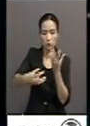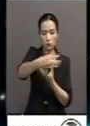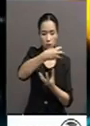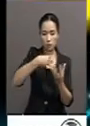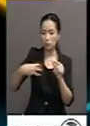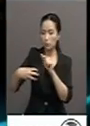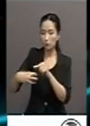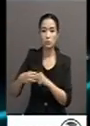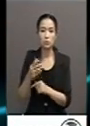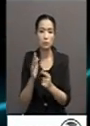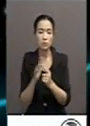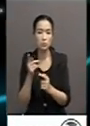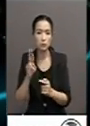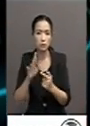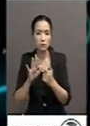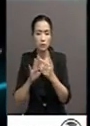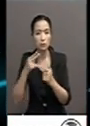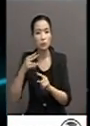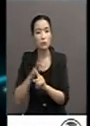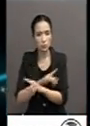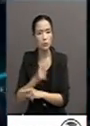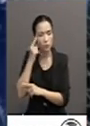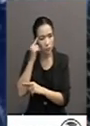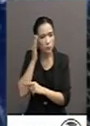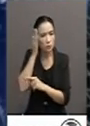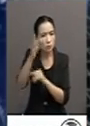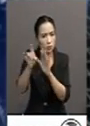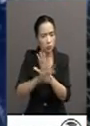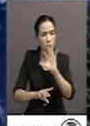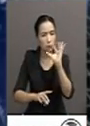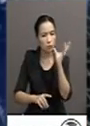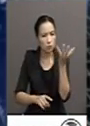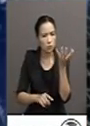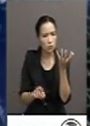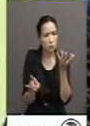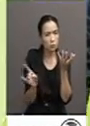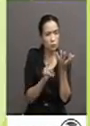และผลการศึกษาต่อจากนี้อาจช่วยให้รู้ชะตากรรมสุดท้ายของโลกได้ดียิ่งขึ้น